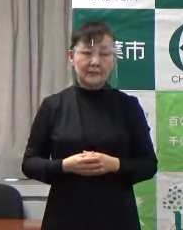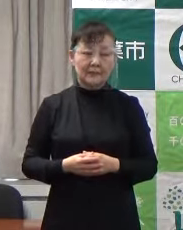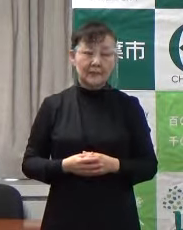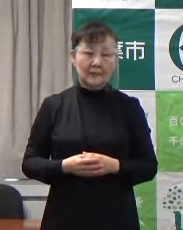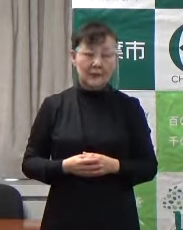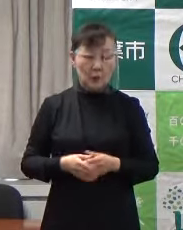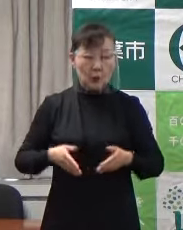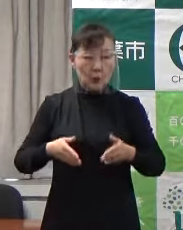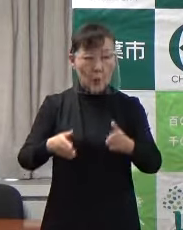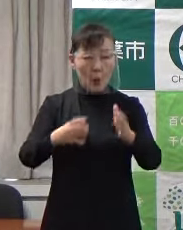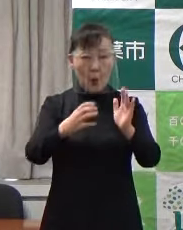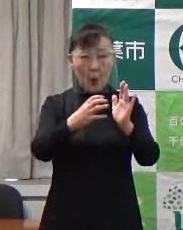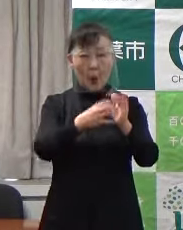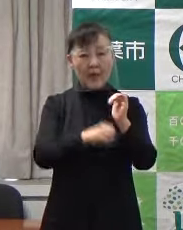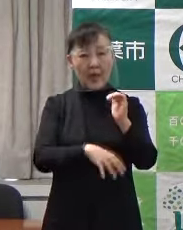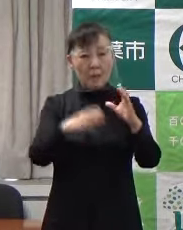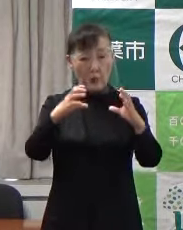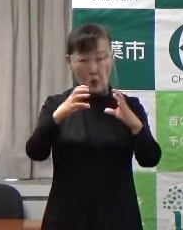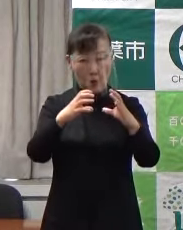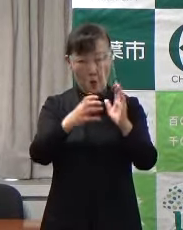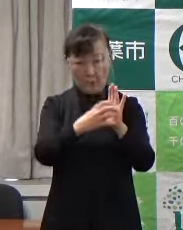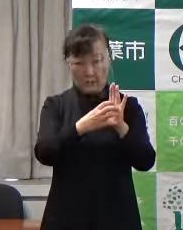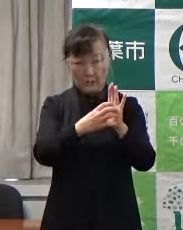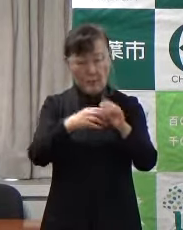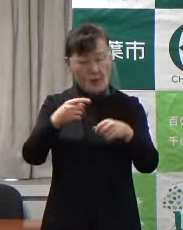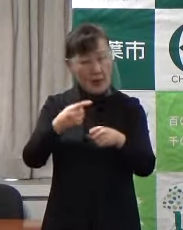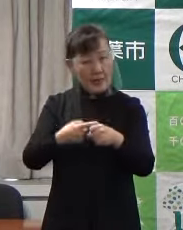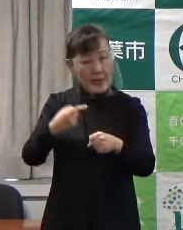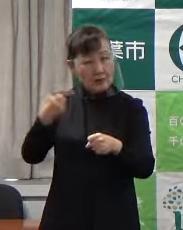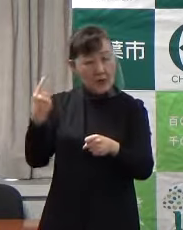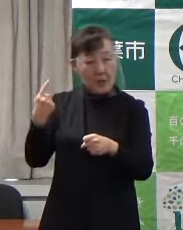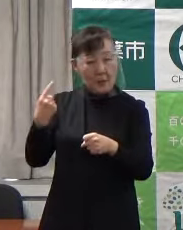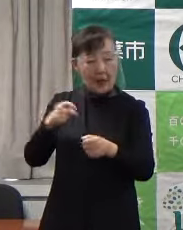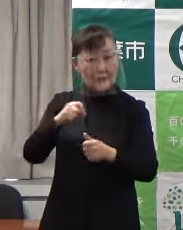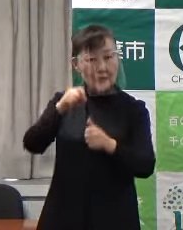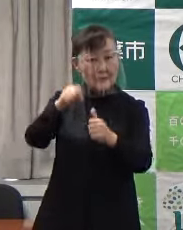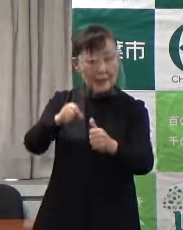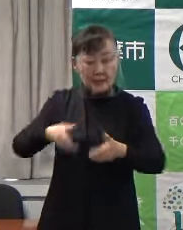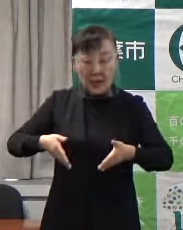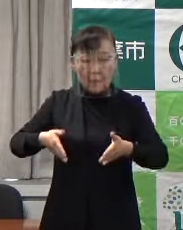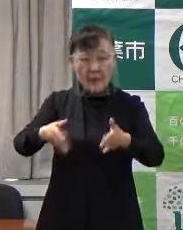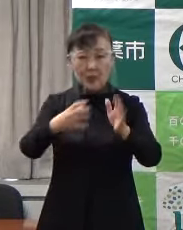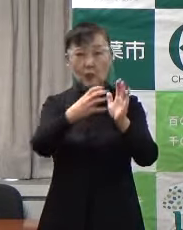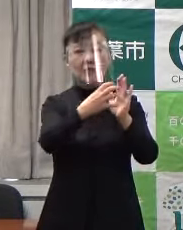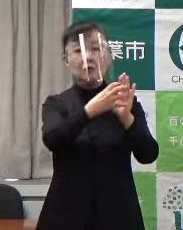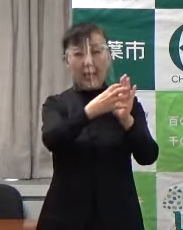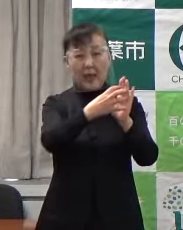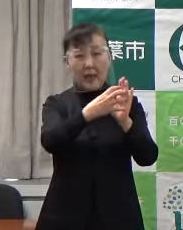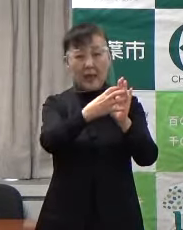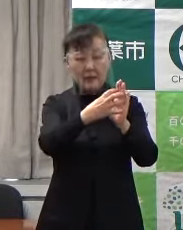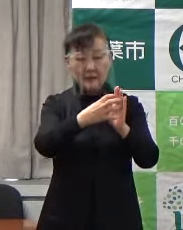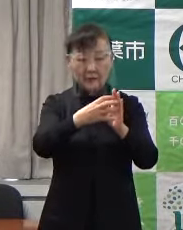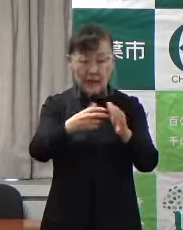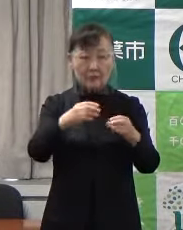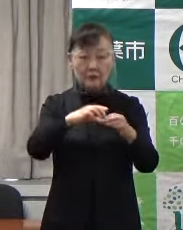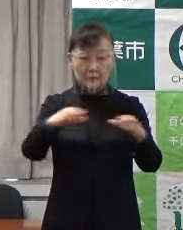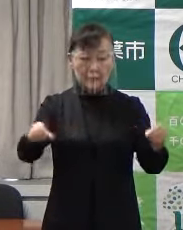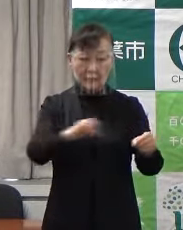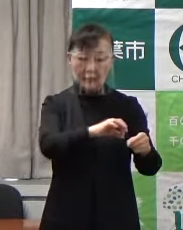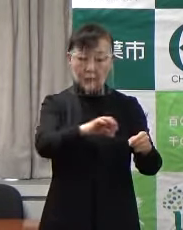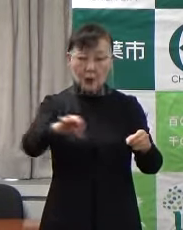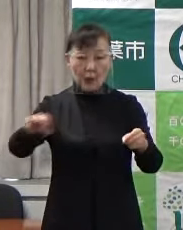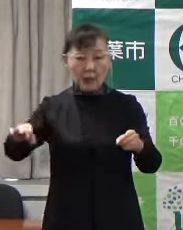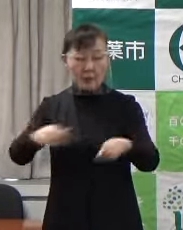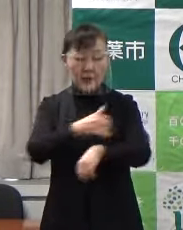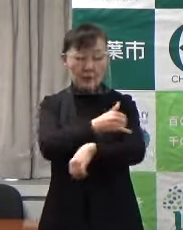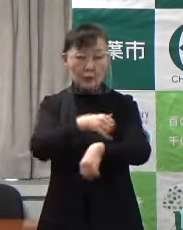この道路原票とは約100年前に設置をされた道のしるべで、各市町村役場の所